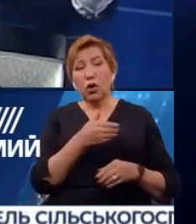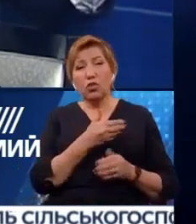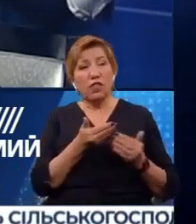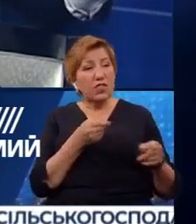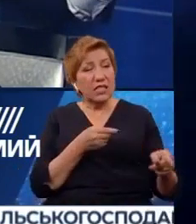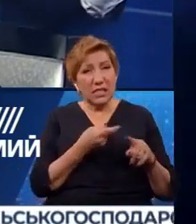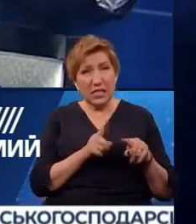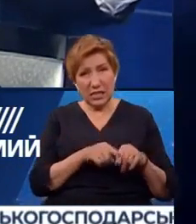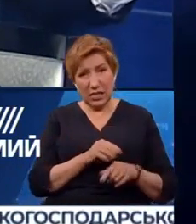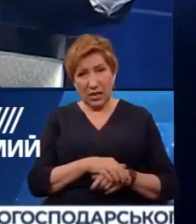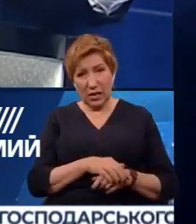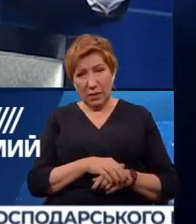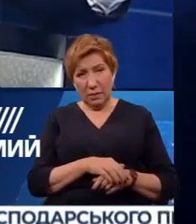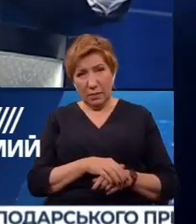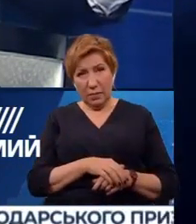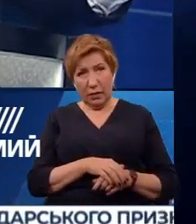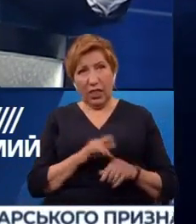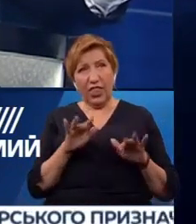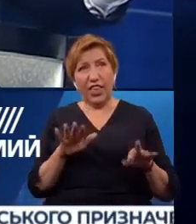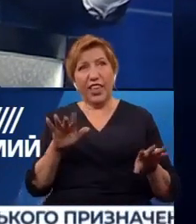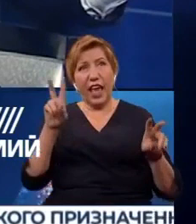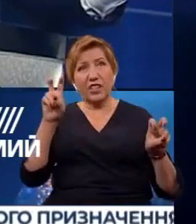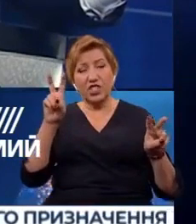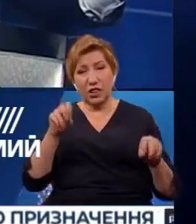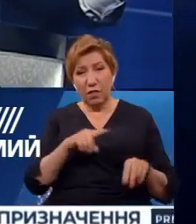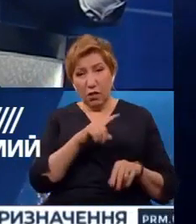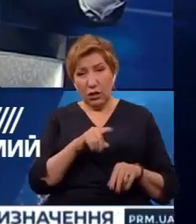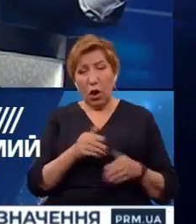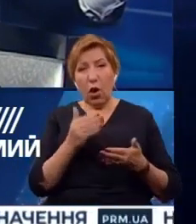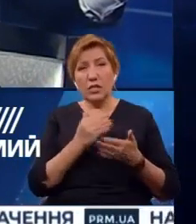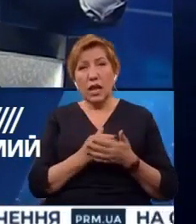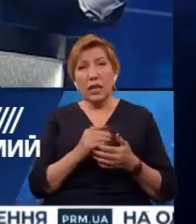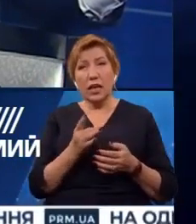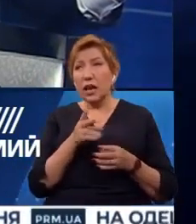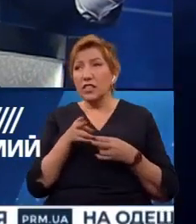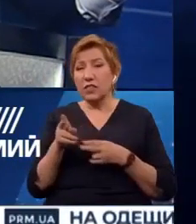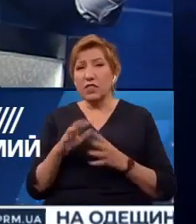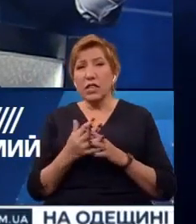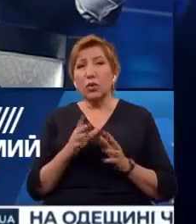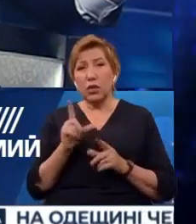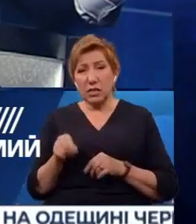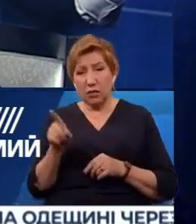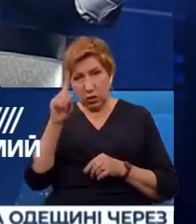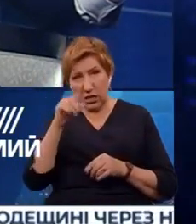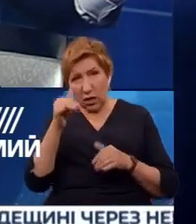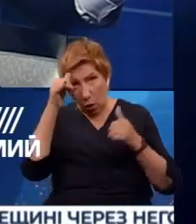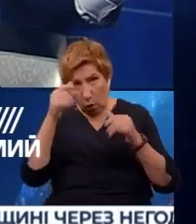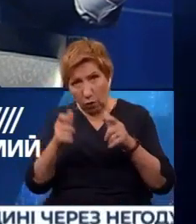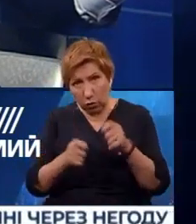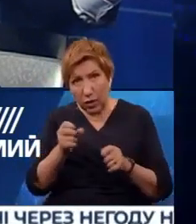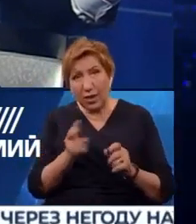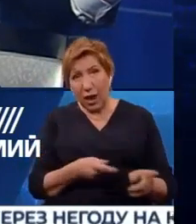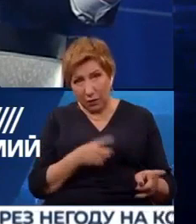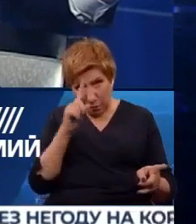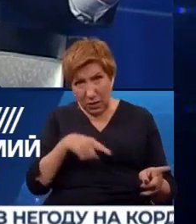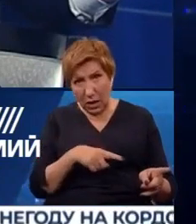від цих діячів? Вони були коли останній раз в тому селі? Чи вони знають, з якого боку підійти до корови? Чи може